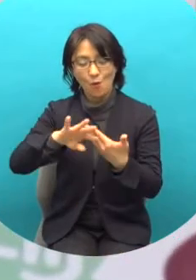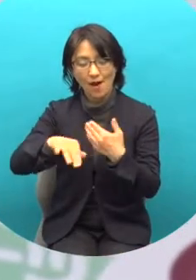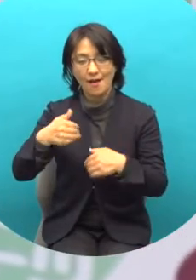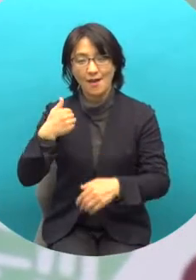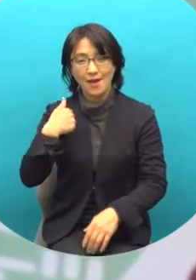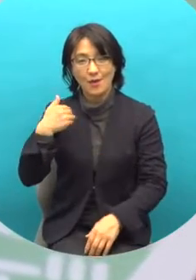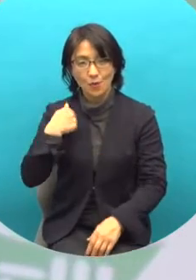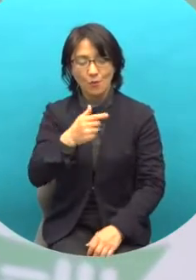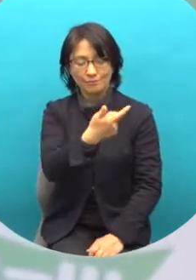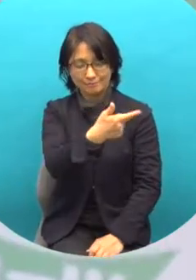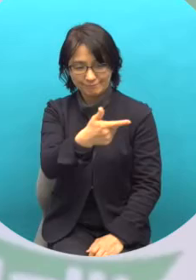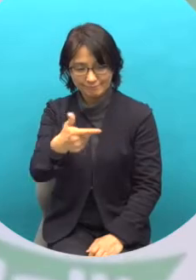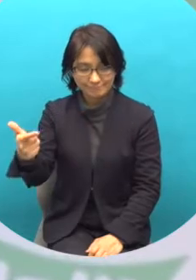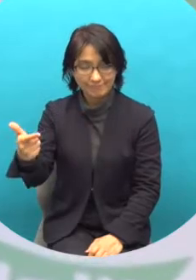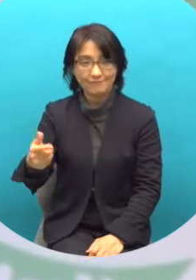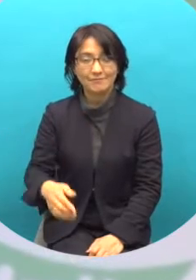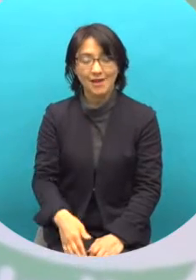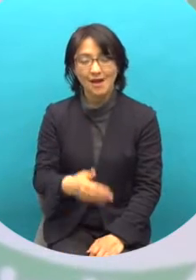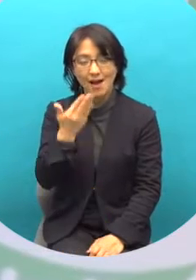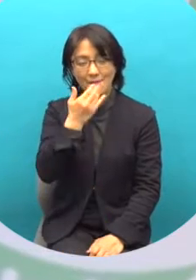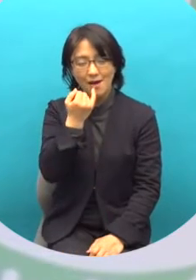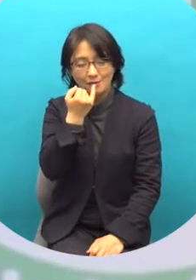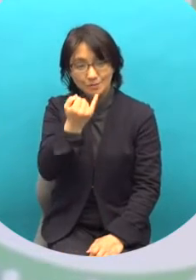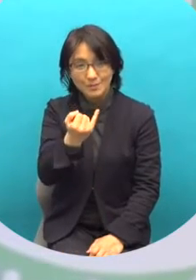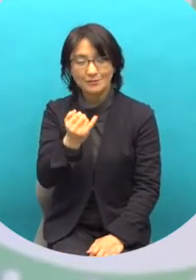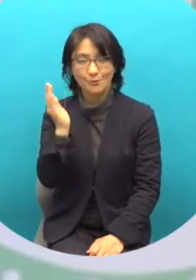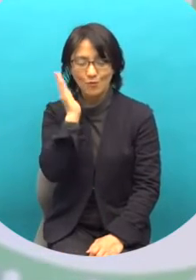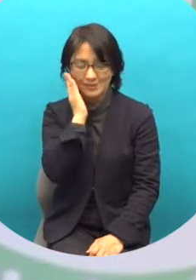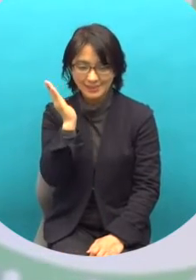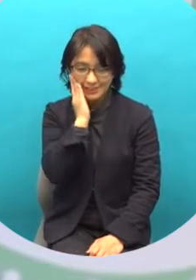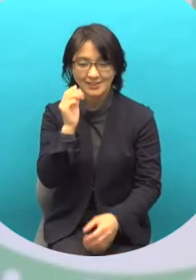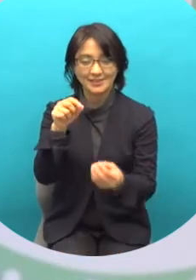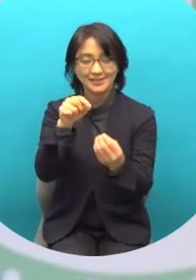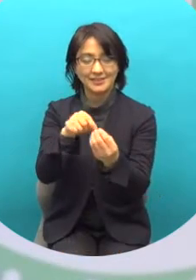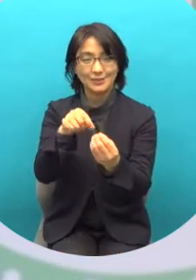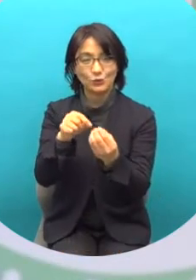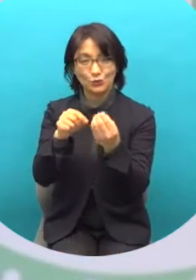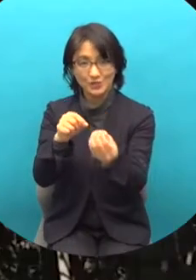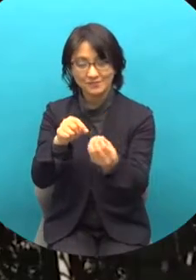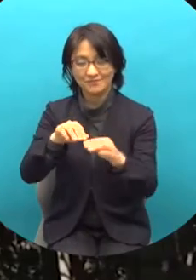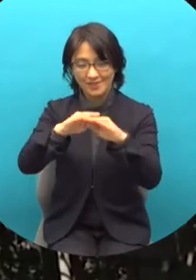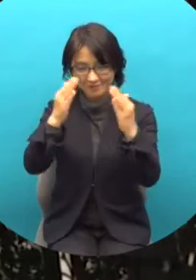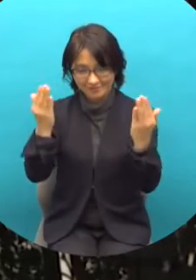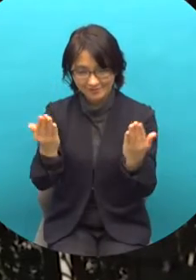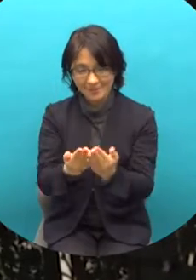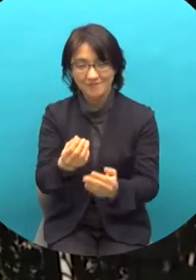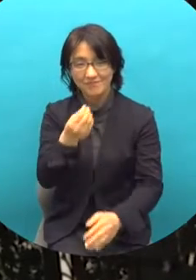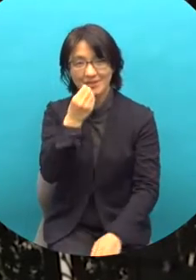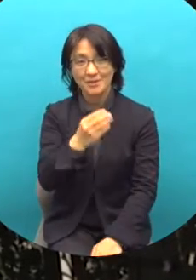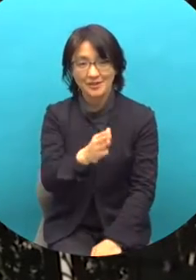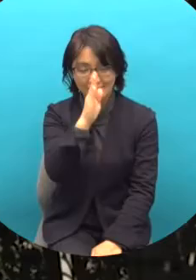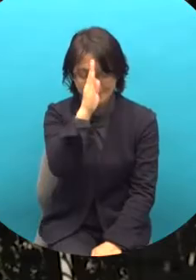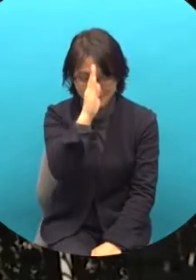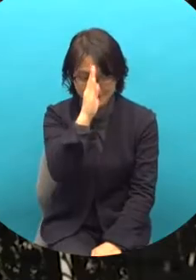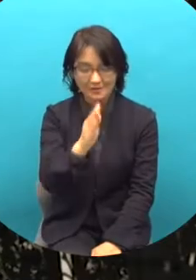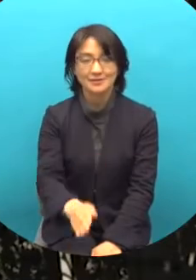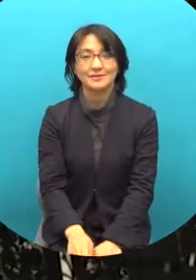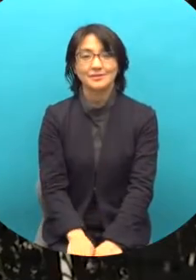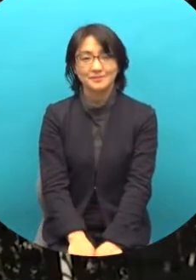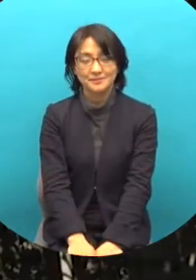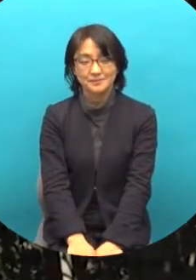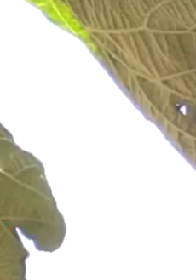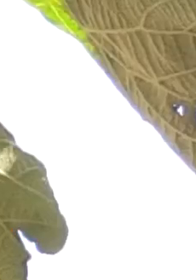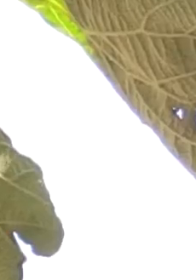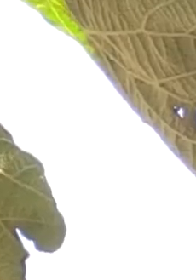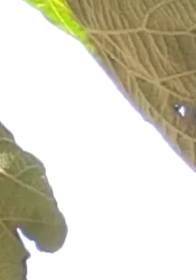がたっぷり詰まった甘酸っぱくて美味しいキウイフルーツをぜひ皆さんたくさん召し上がってください